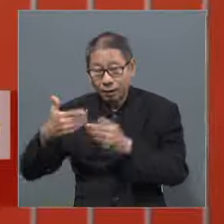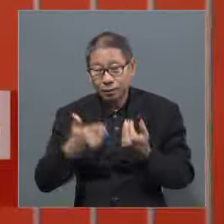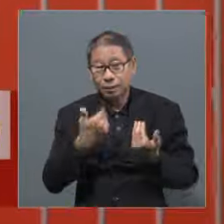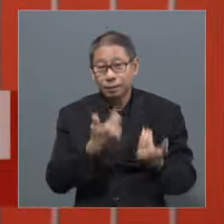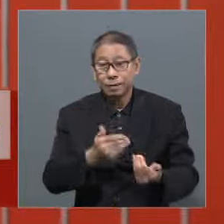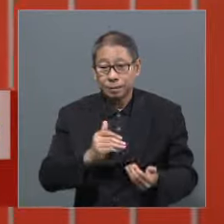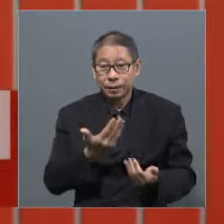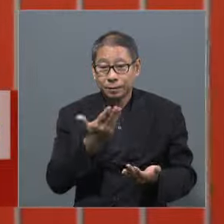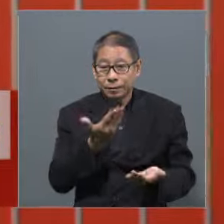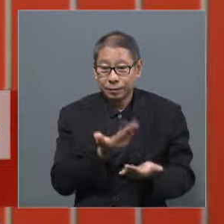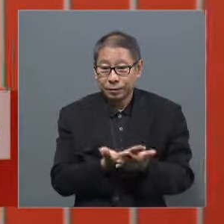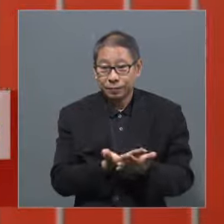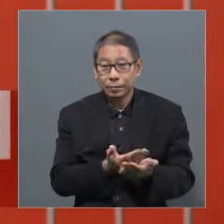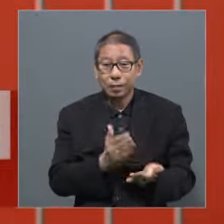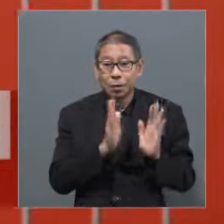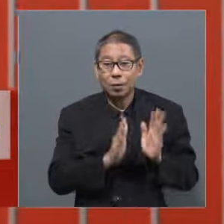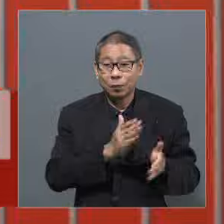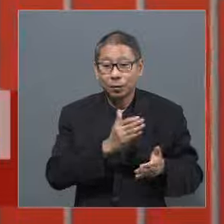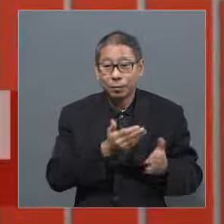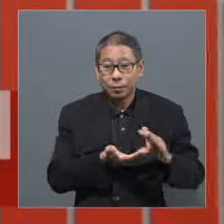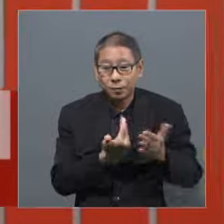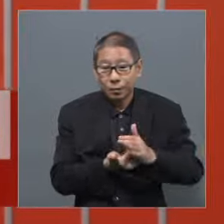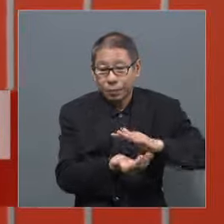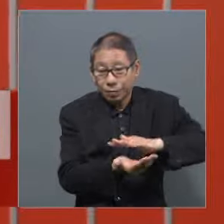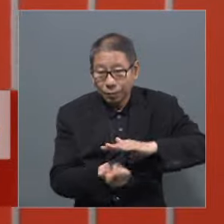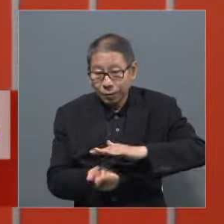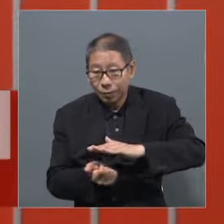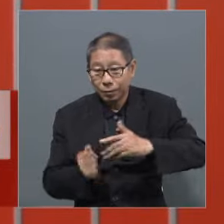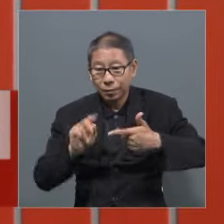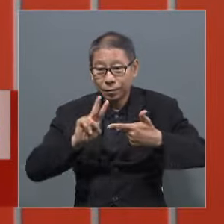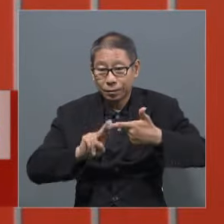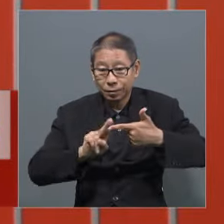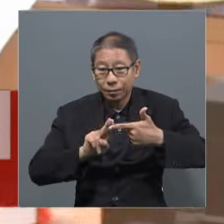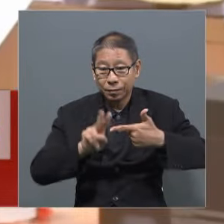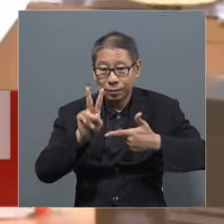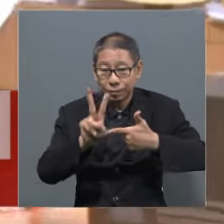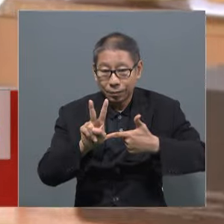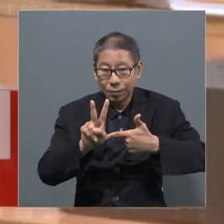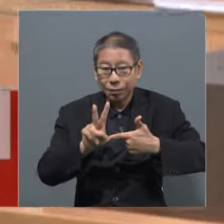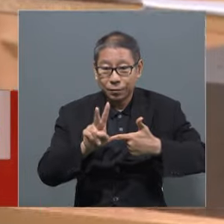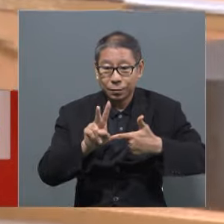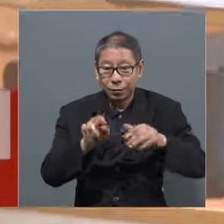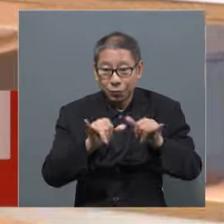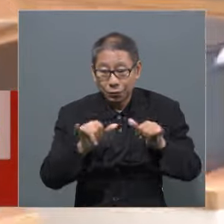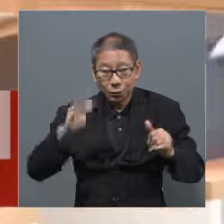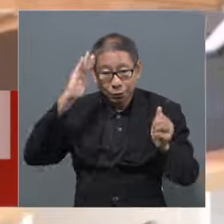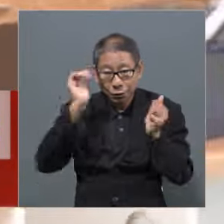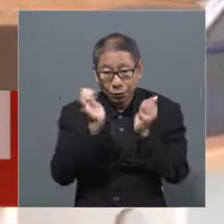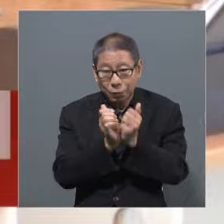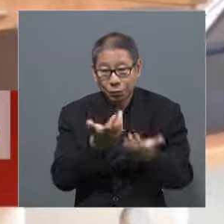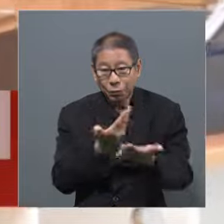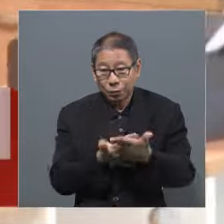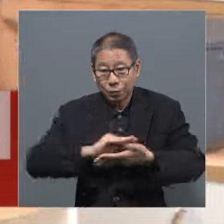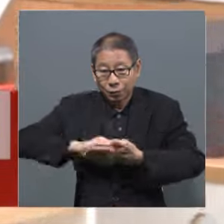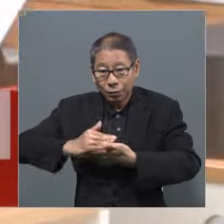ว่าเป็นหน้าเสื่อหรือเป็นพ่อบ้านอแถวที่ 2จะเป็นแถวที่ยาวที่สุดครับเป็นกลุ่มตำรวจที่รับเงินจาก